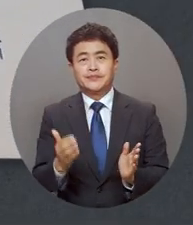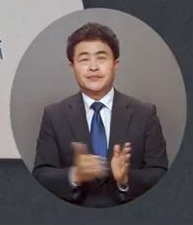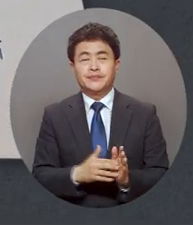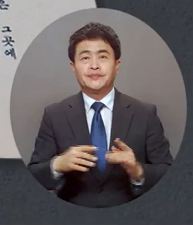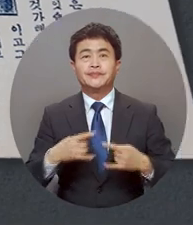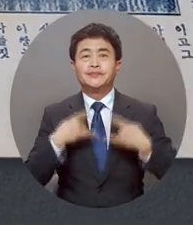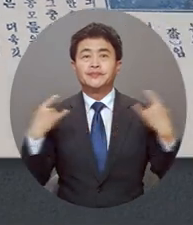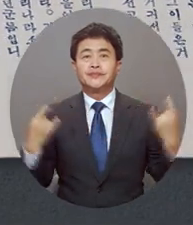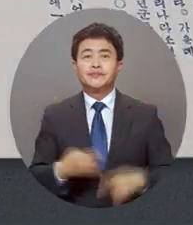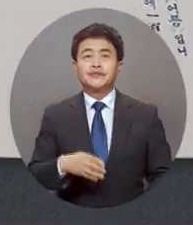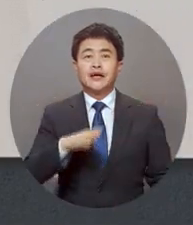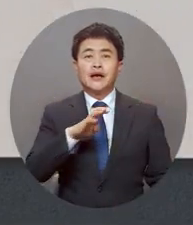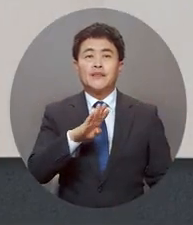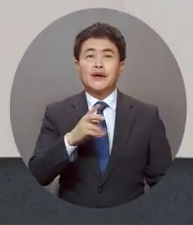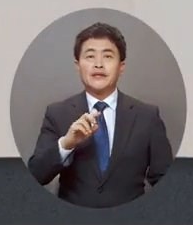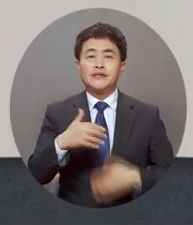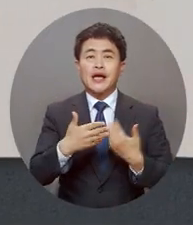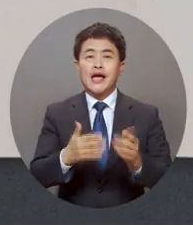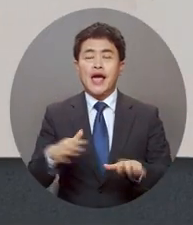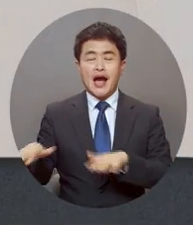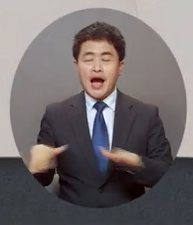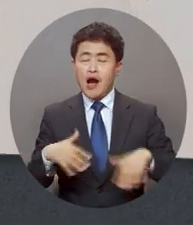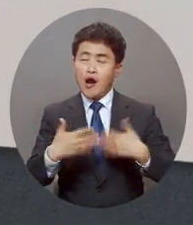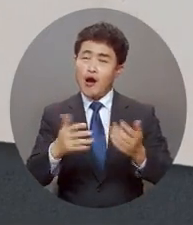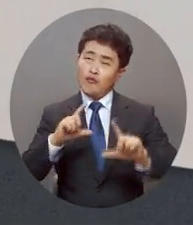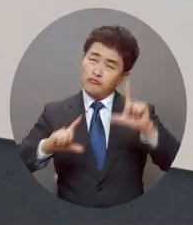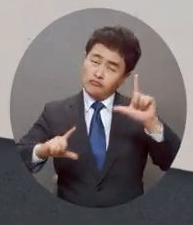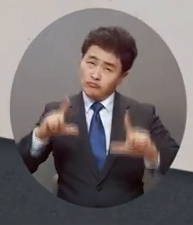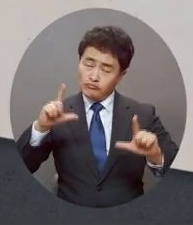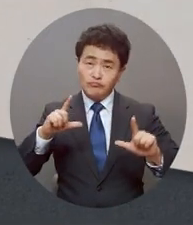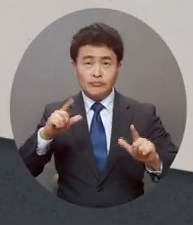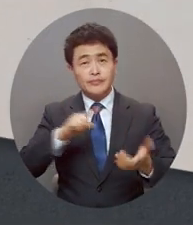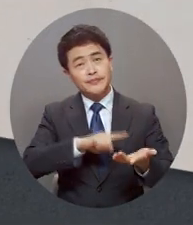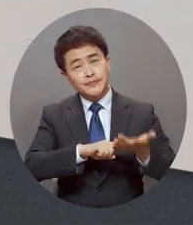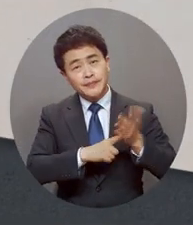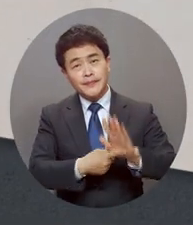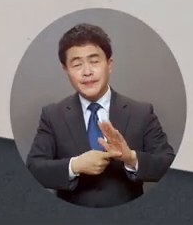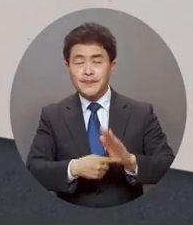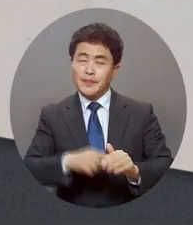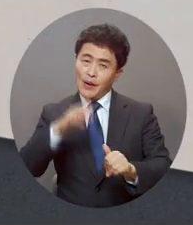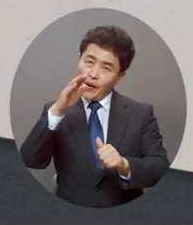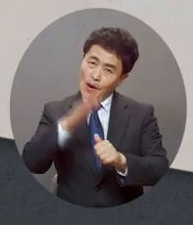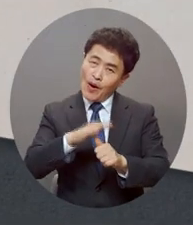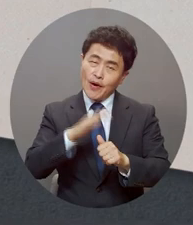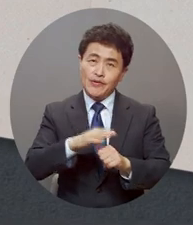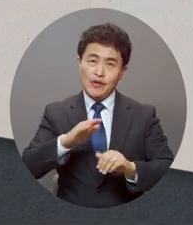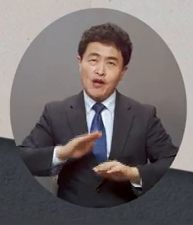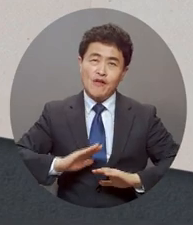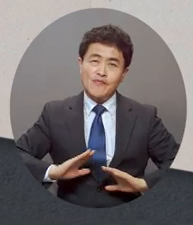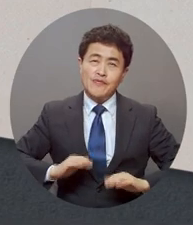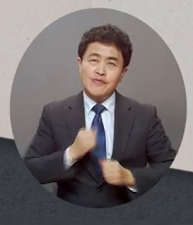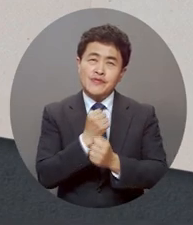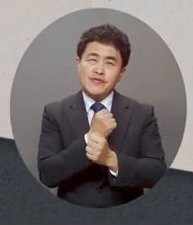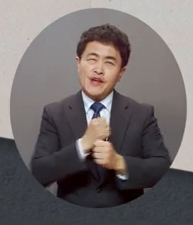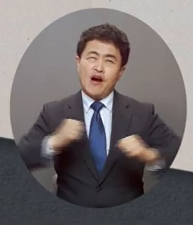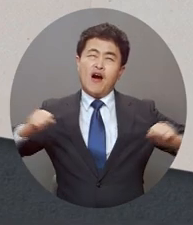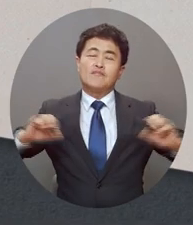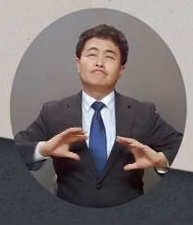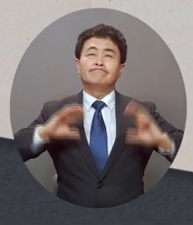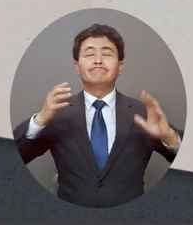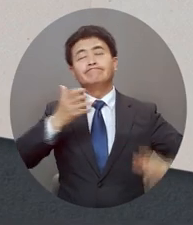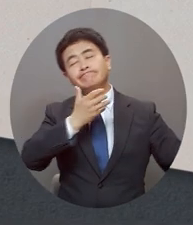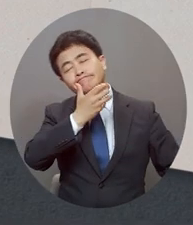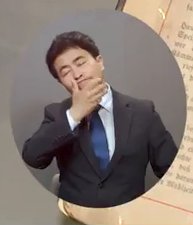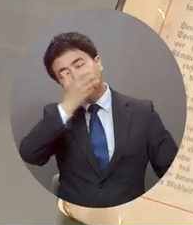프랑스 베르사유 궁전, 하와이의 이국적 풍경을 보여주며 어린이들이 넓은 세상을 꿈꿀 수 있도록 했습니다.